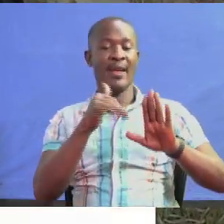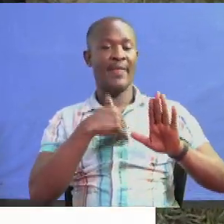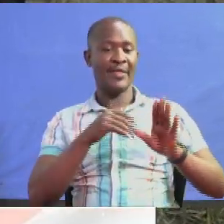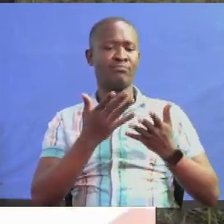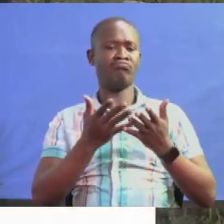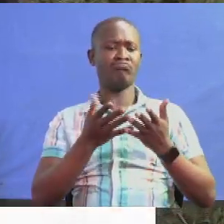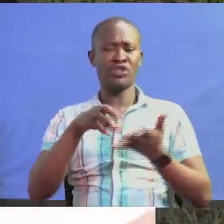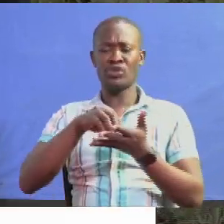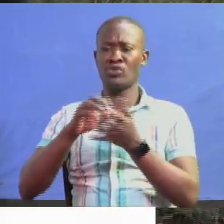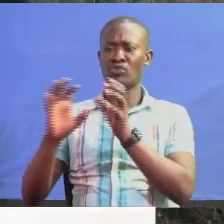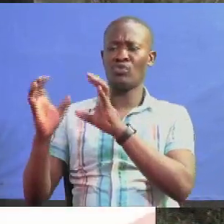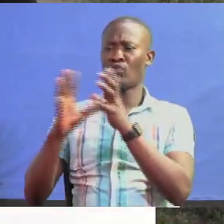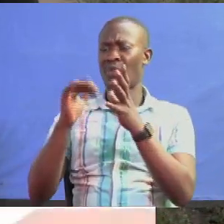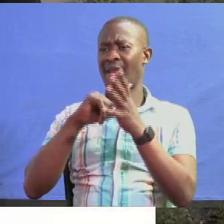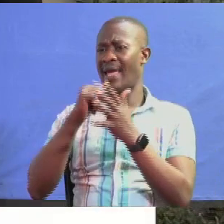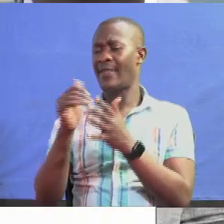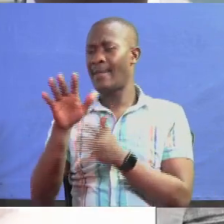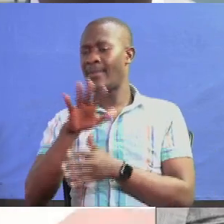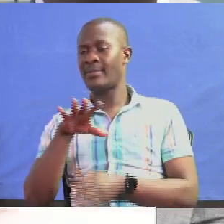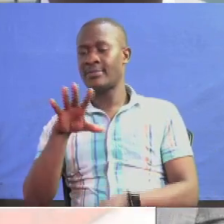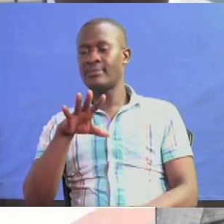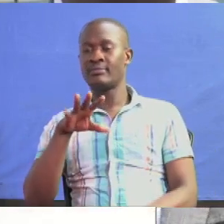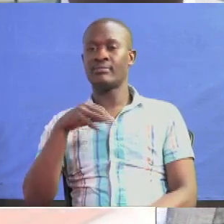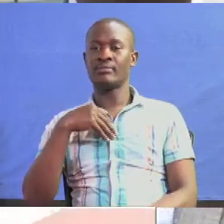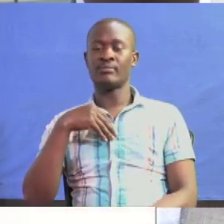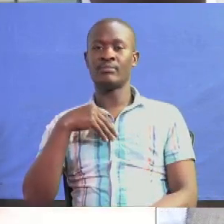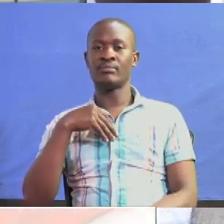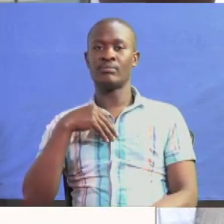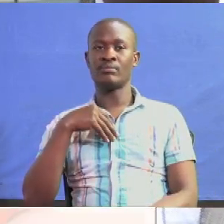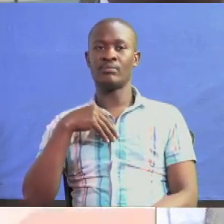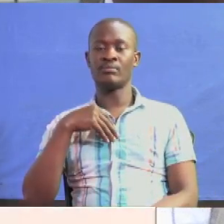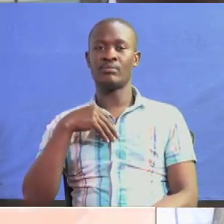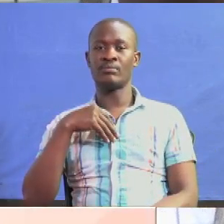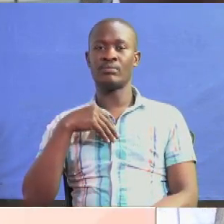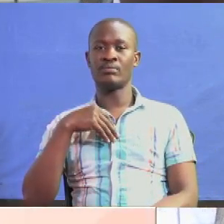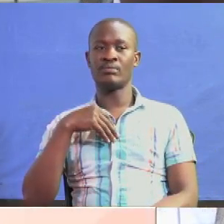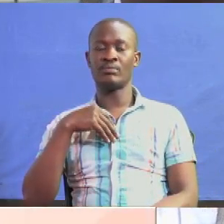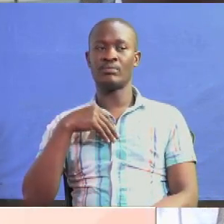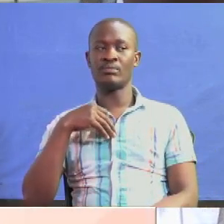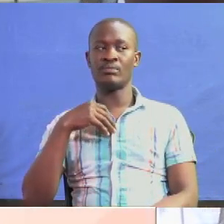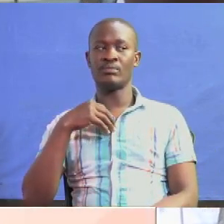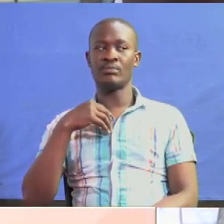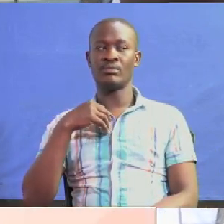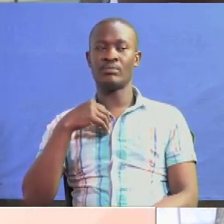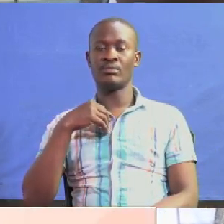ya hewa ya sehemu fulani. Ile initiative ambayo Rais wetu Mheshimiwa Daktari